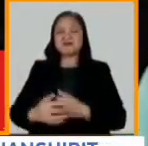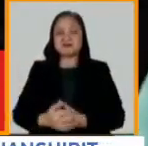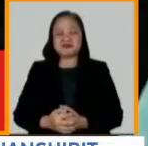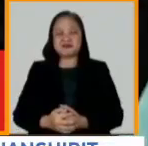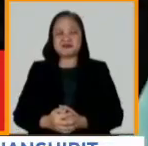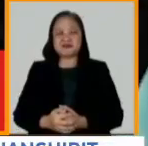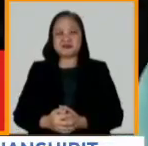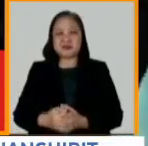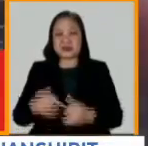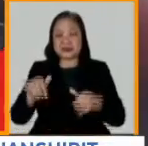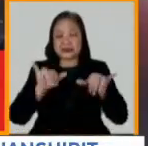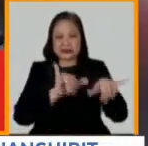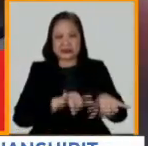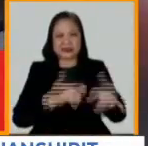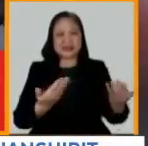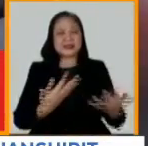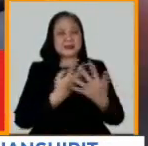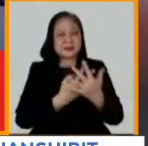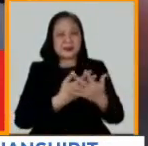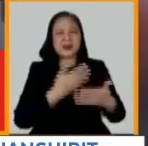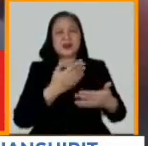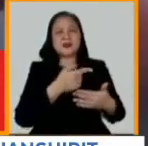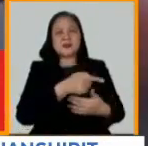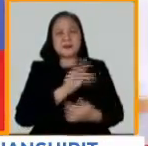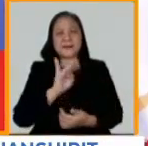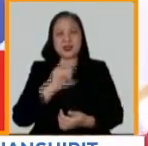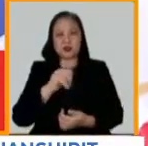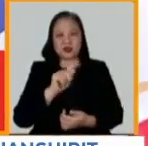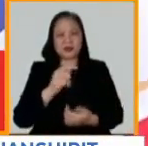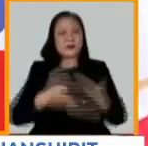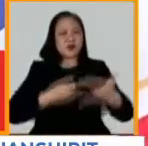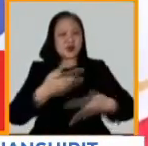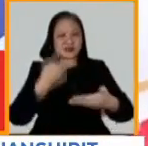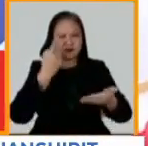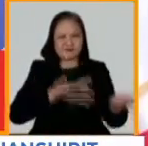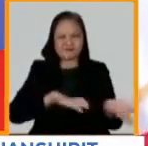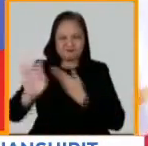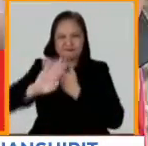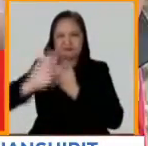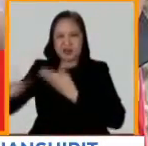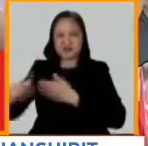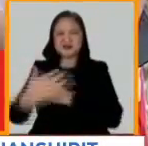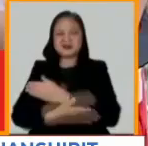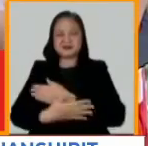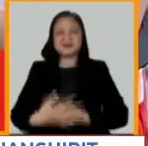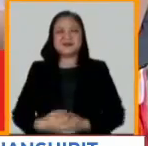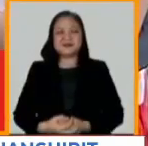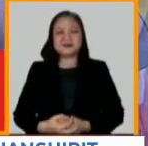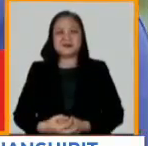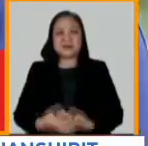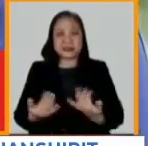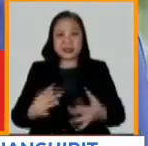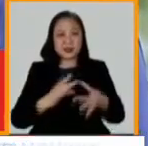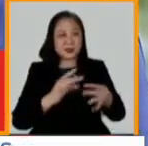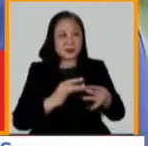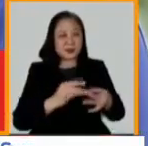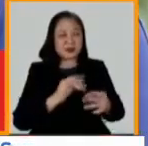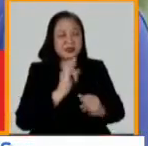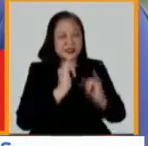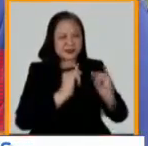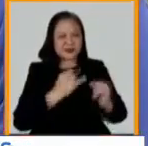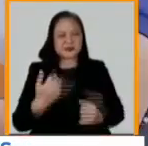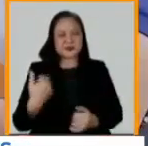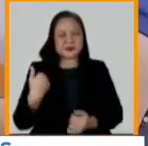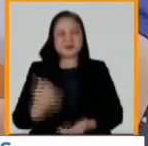habang pinoproseso ang pagpapadeport sa mga dayuhang pugante. Sinisikap pang makuha ng pahayag ang dalawa. Yan ang unang balita.